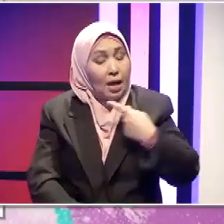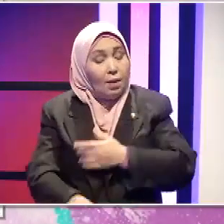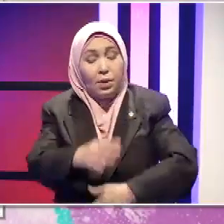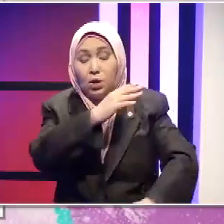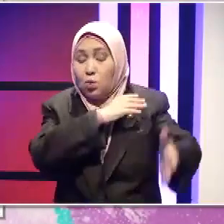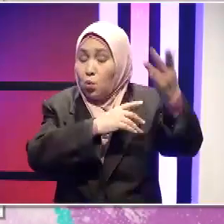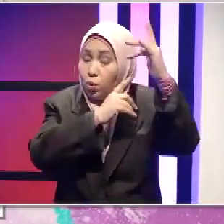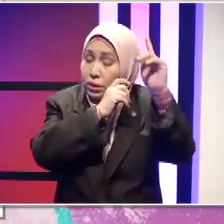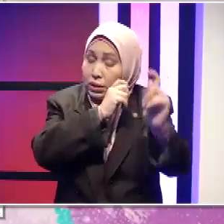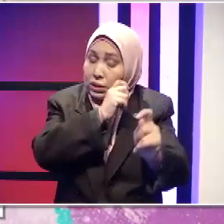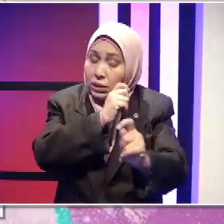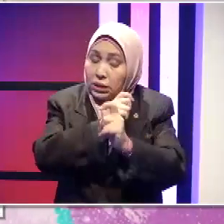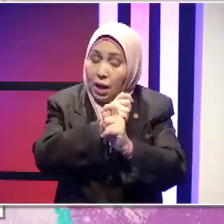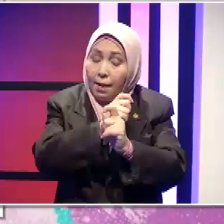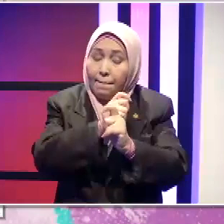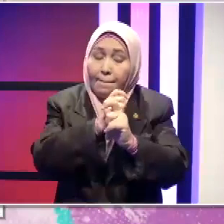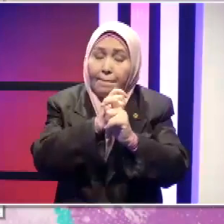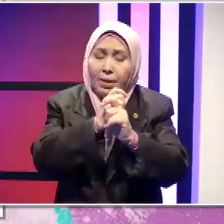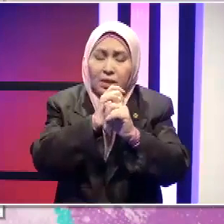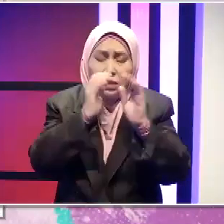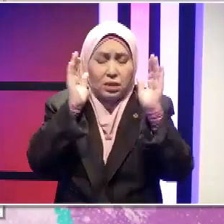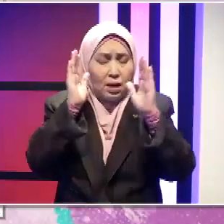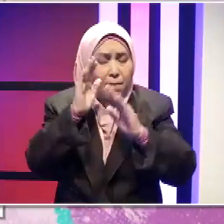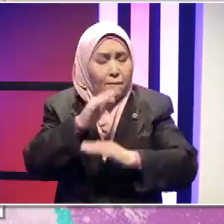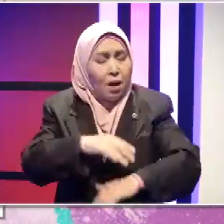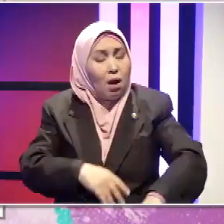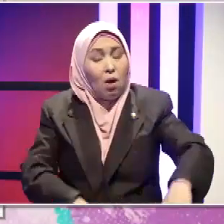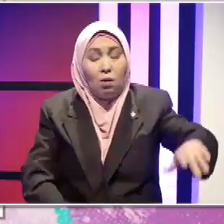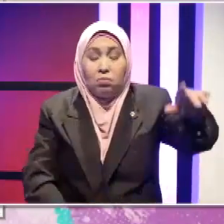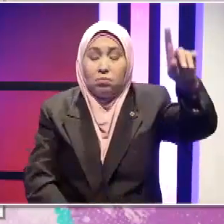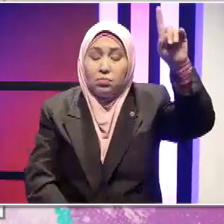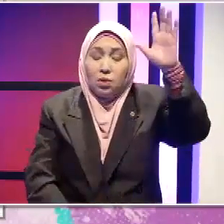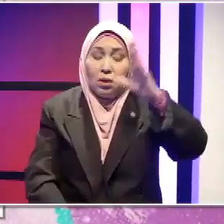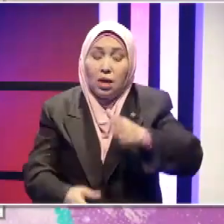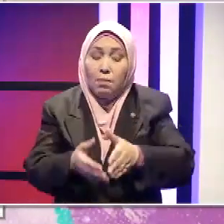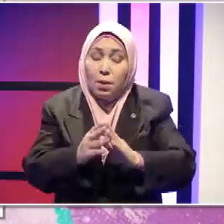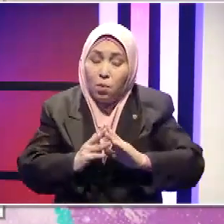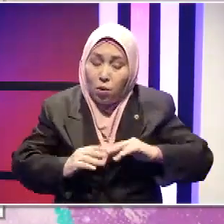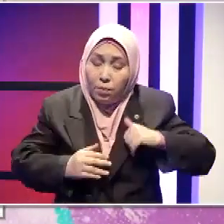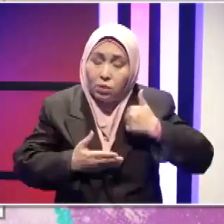hamil uh call munazah uh uh